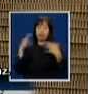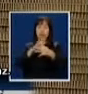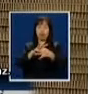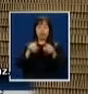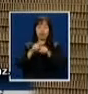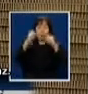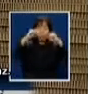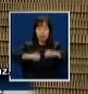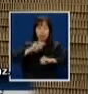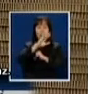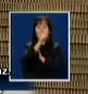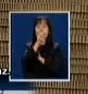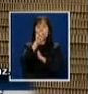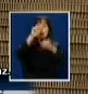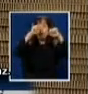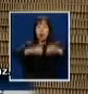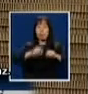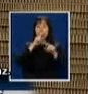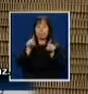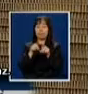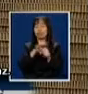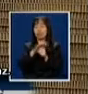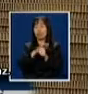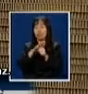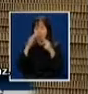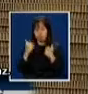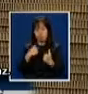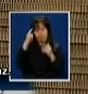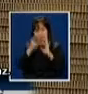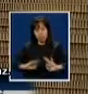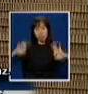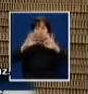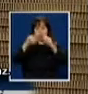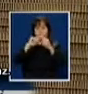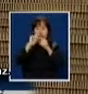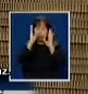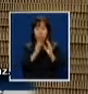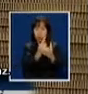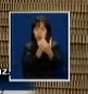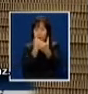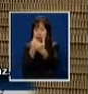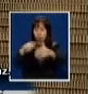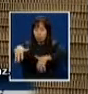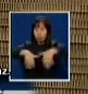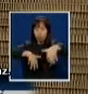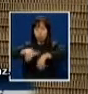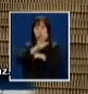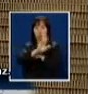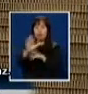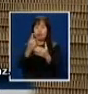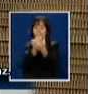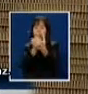ของคณะรัฐมนตรีนะครับการทำงานในลักษณะนี้ที่เราให้ความสำคัญกับตัวแทนของประชาชนทั้งในสภาผู้แทนราษฎร